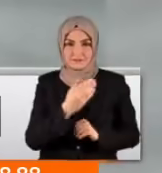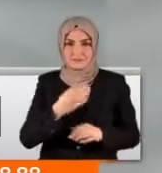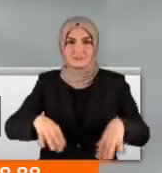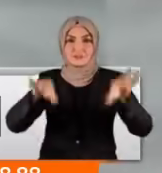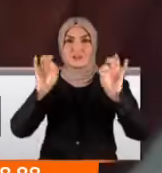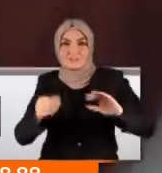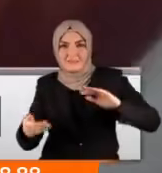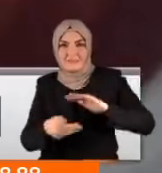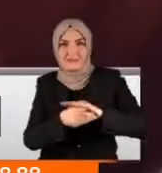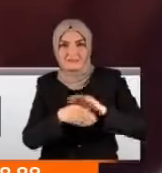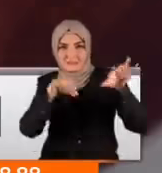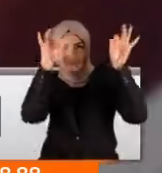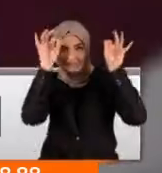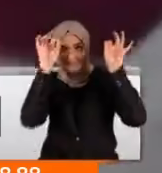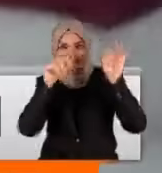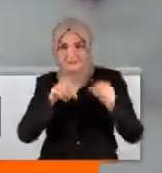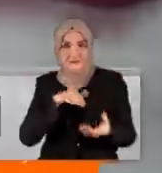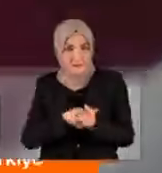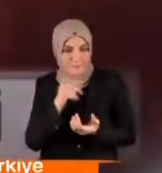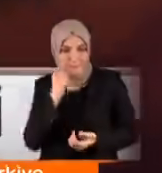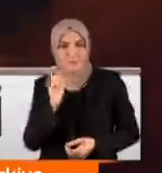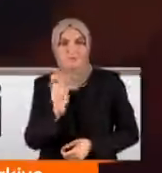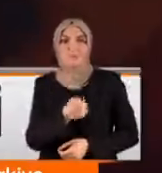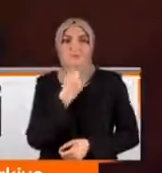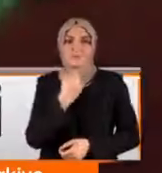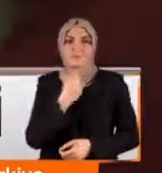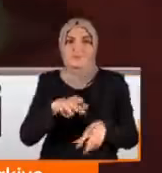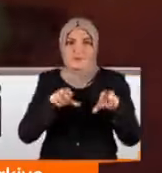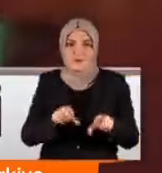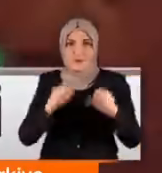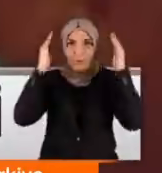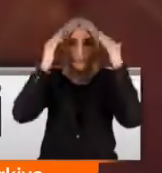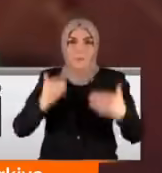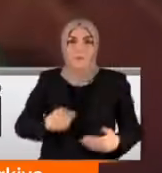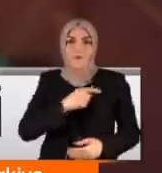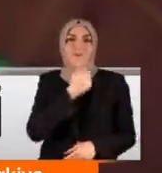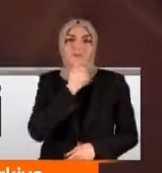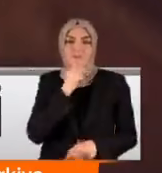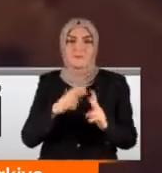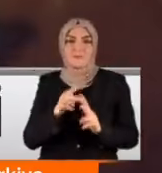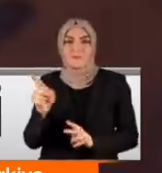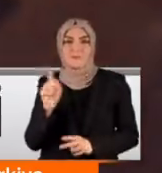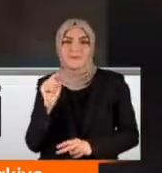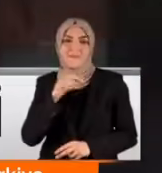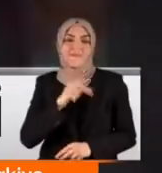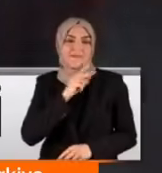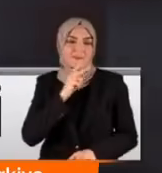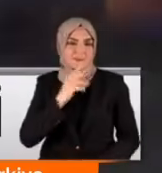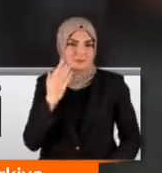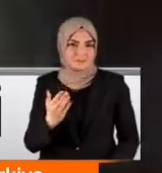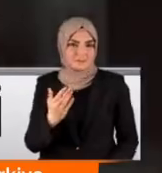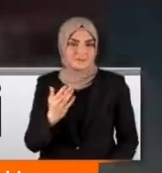ise ayakkabıları ele verdi yere oturup üzerini örten a o polisleri de güldürdü gel gel hadi gel